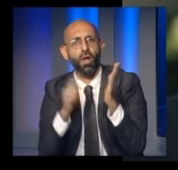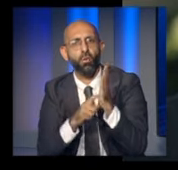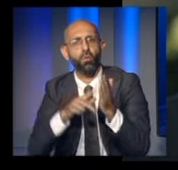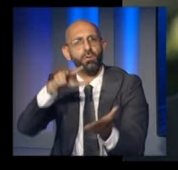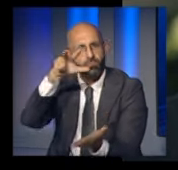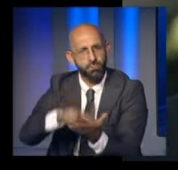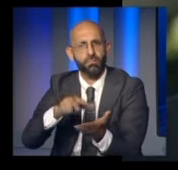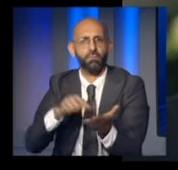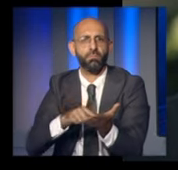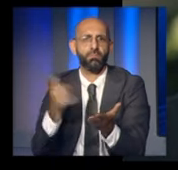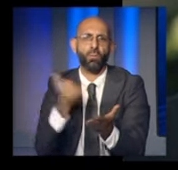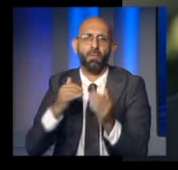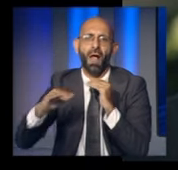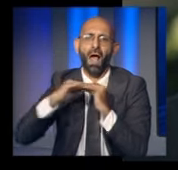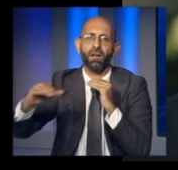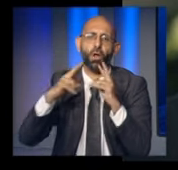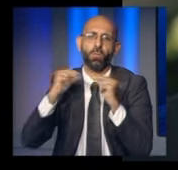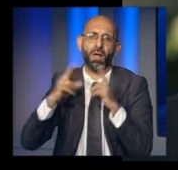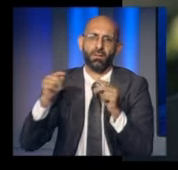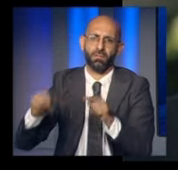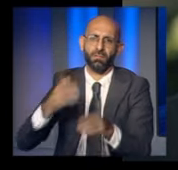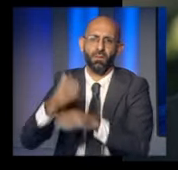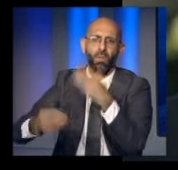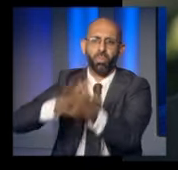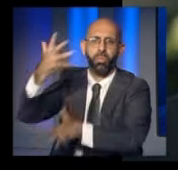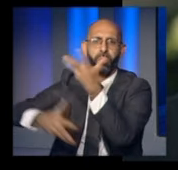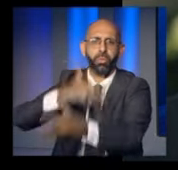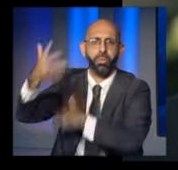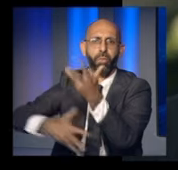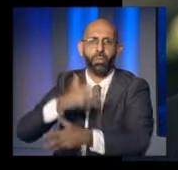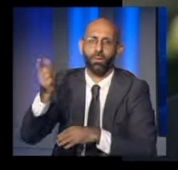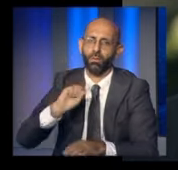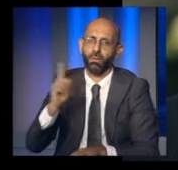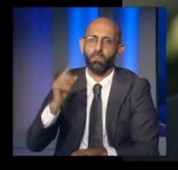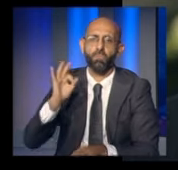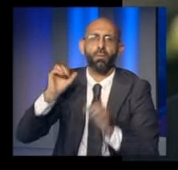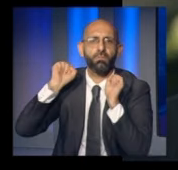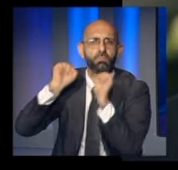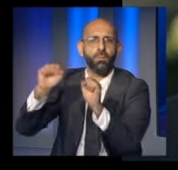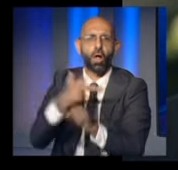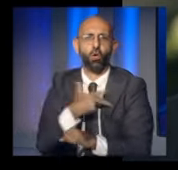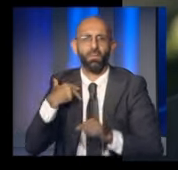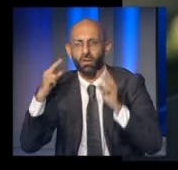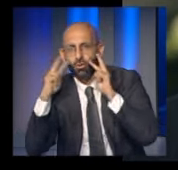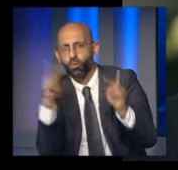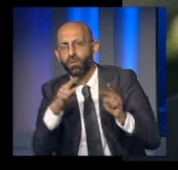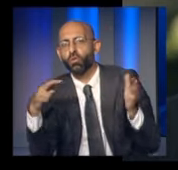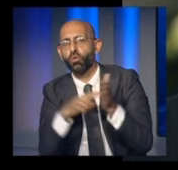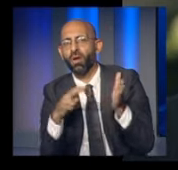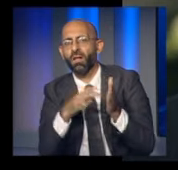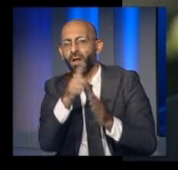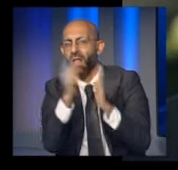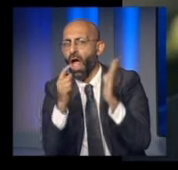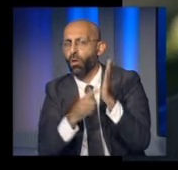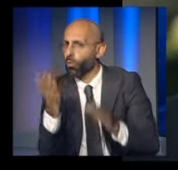اللبنانية وتدخله في تطبيق القوانين اللبنانية على الأراضي اللبنانية محاولا عرقلة التدابير والإجراءات التي